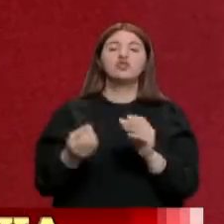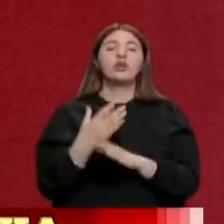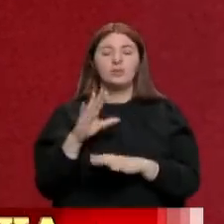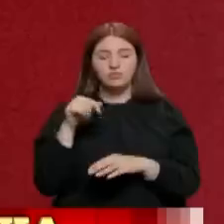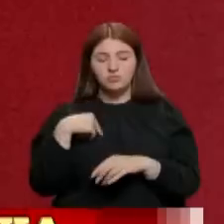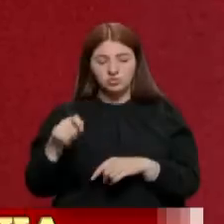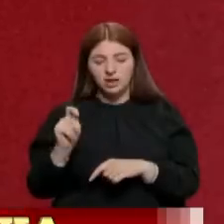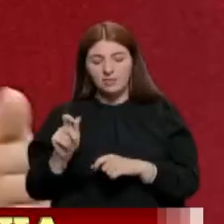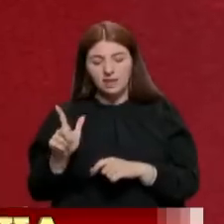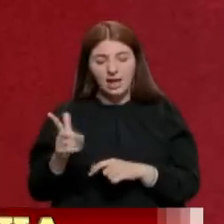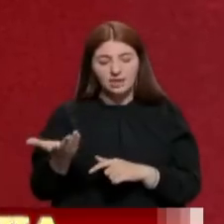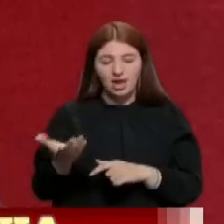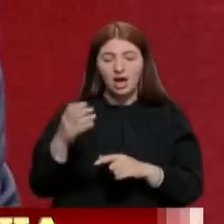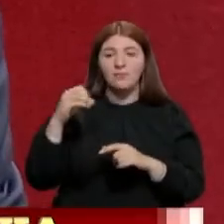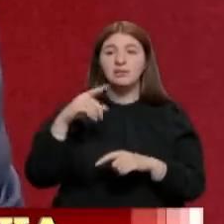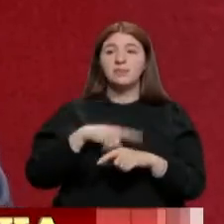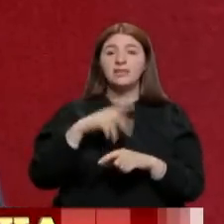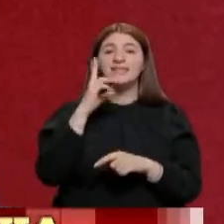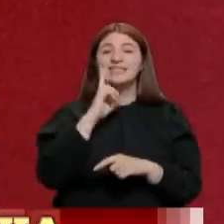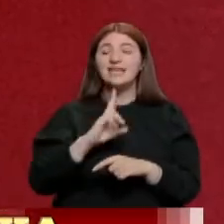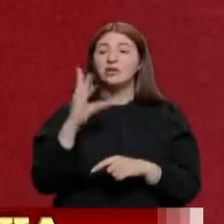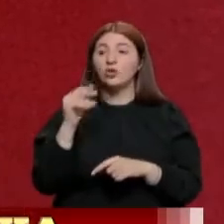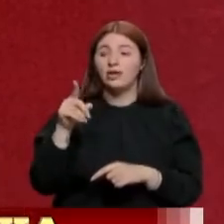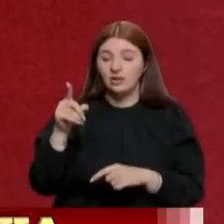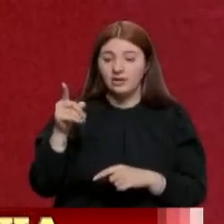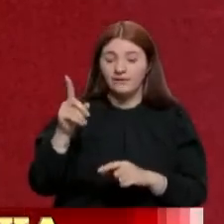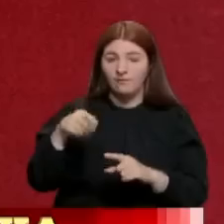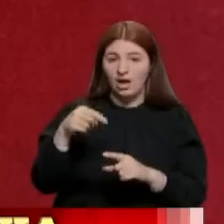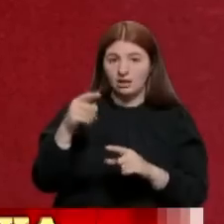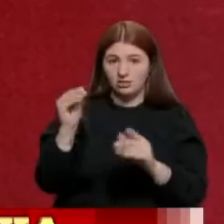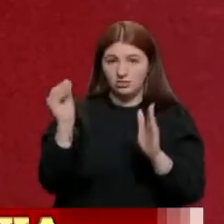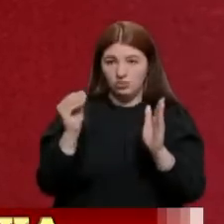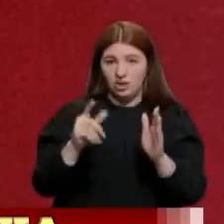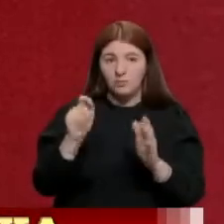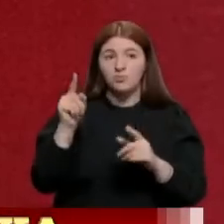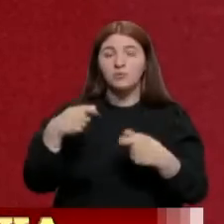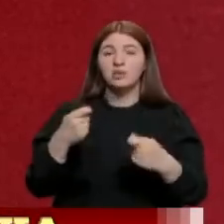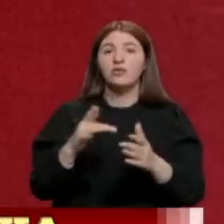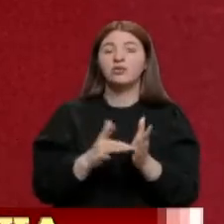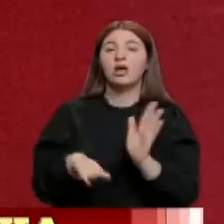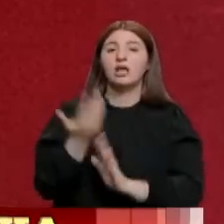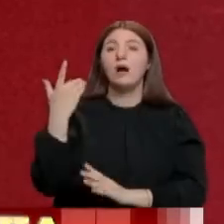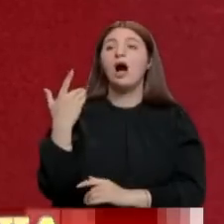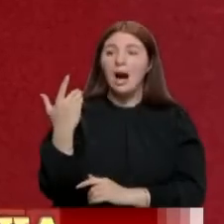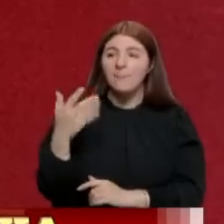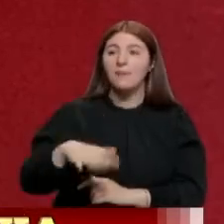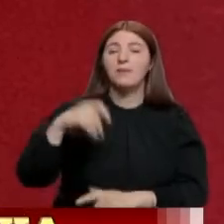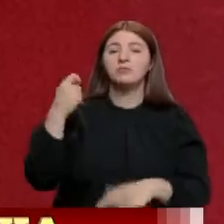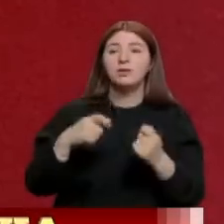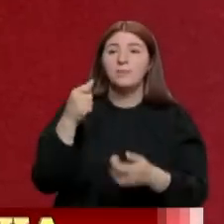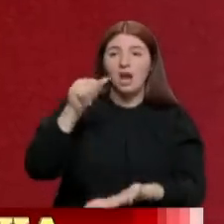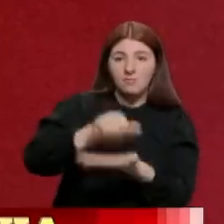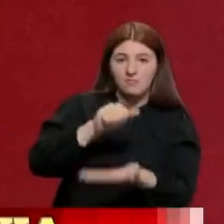Şimdi yapmamız gereken AKP döneminde zenginleşenleri vergilendirip bu maliyeti ortadan kaldırmak. Ama Merkez Bankası'na